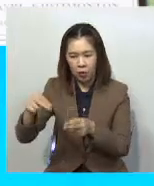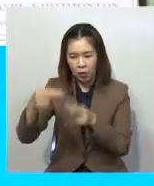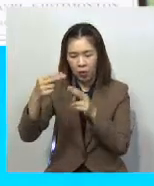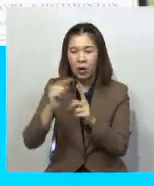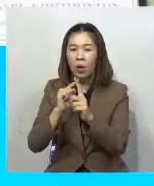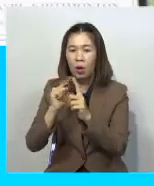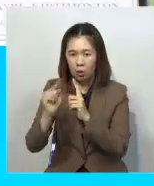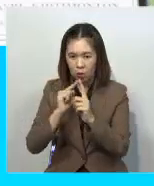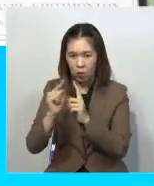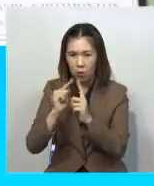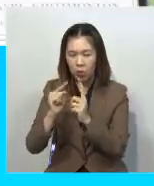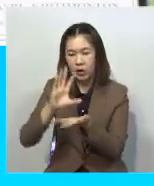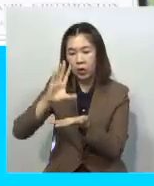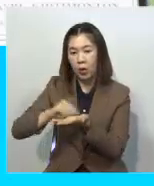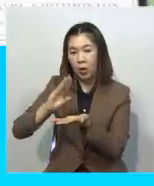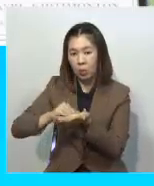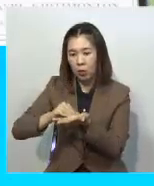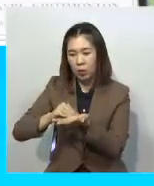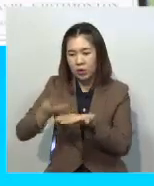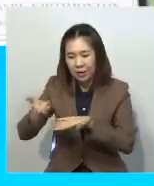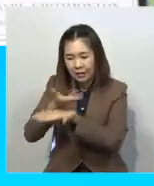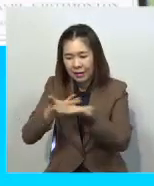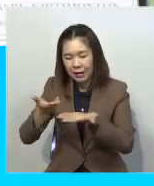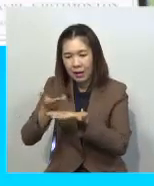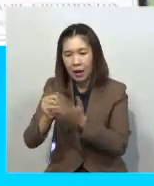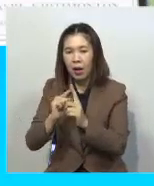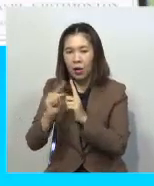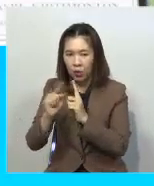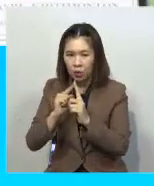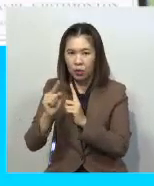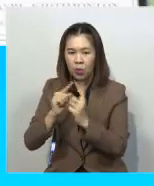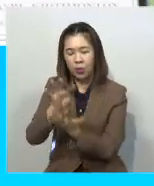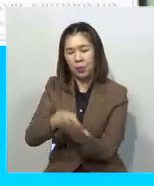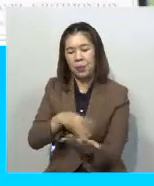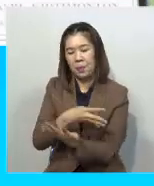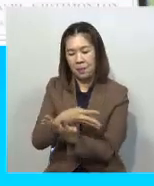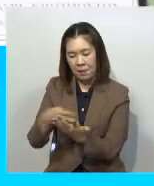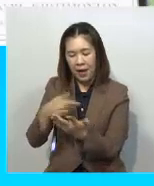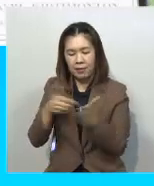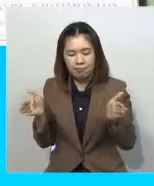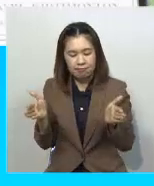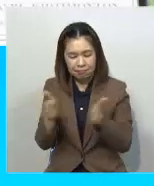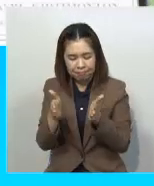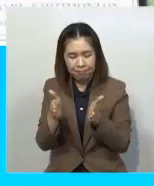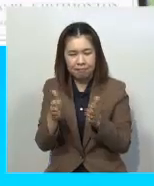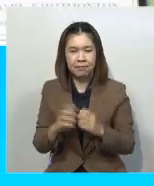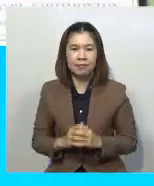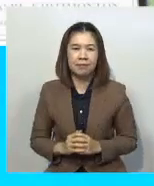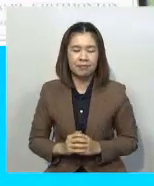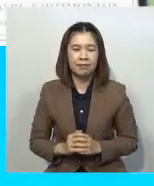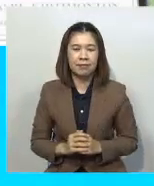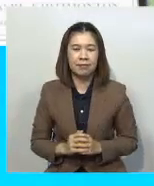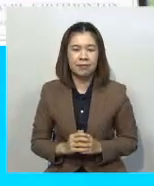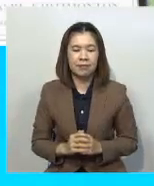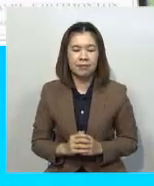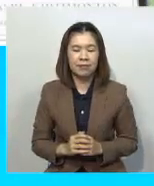าคที่จะเอาข้อมูลมาวิเคราะห์หารือร่วมกันที่จะวางแผนให้เกิดความรัดกุมมากยิ่งขึ้นตรงนี้ด้วยนะครับ